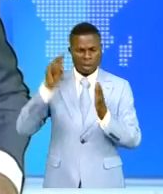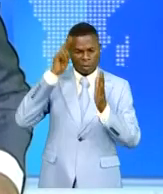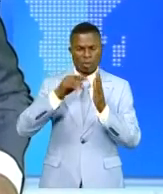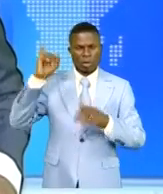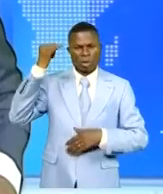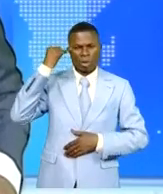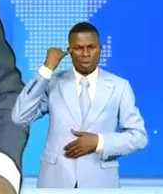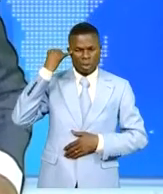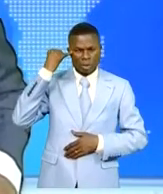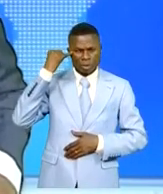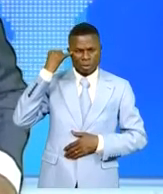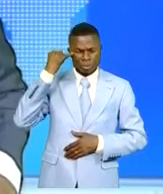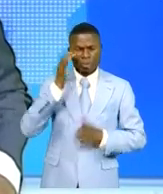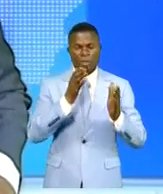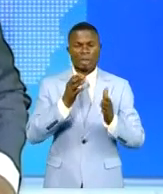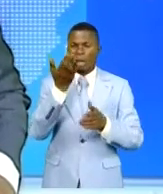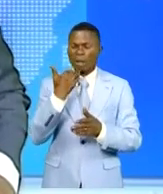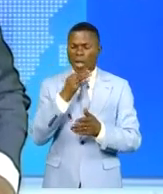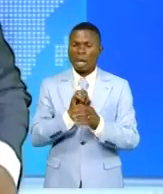japonais. Ces riz est destiné